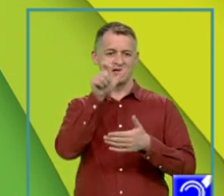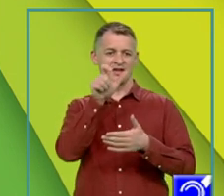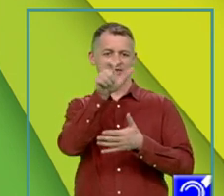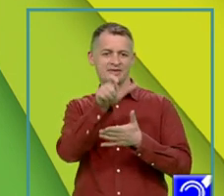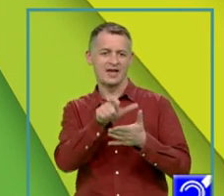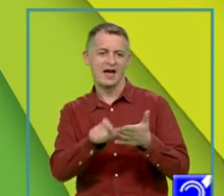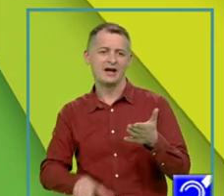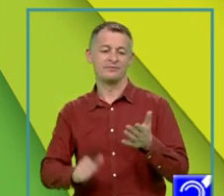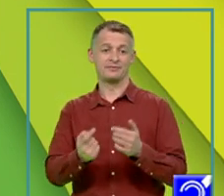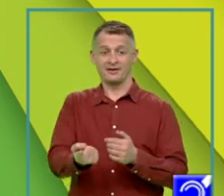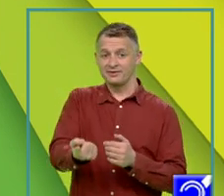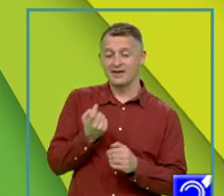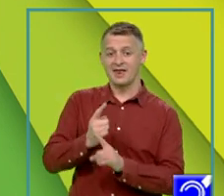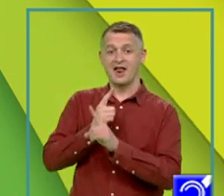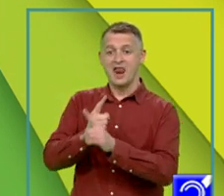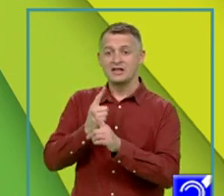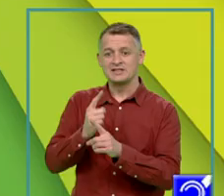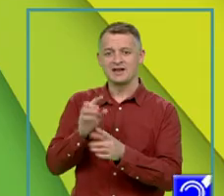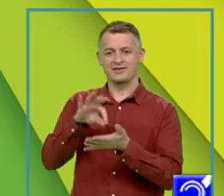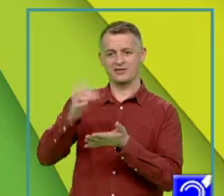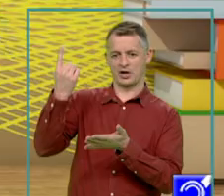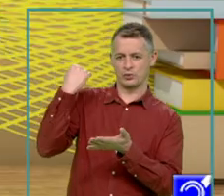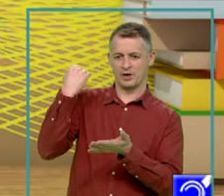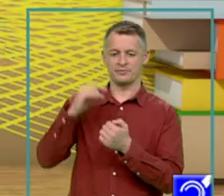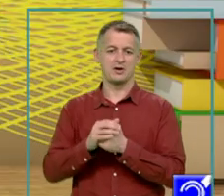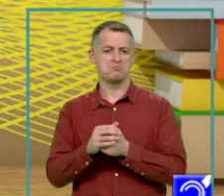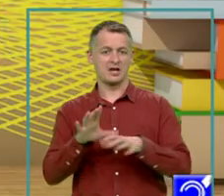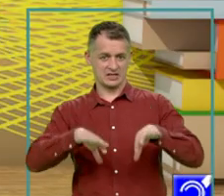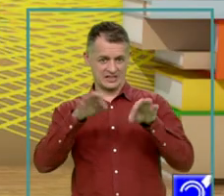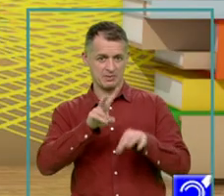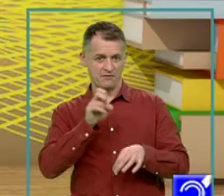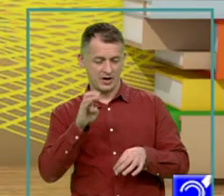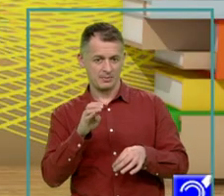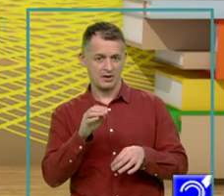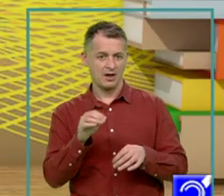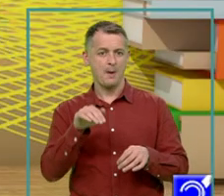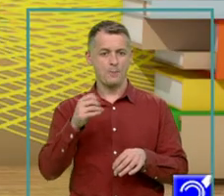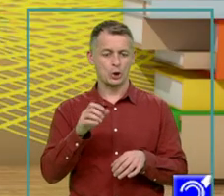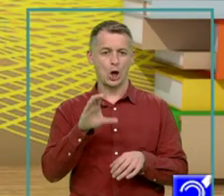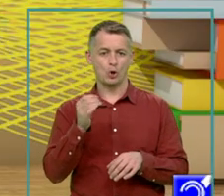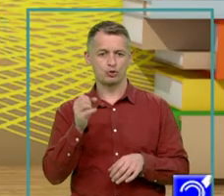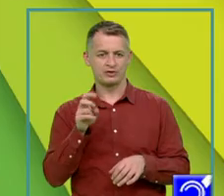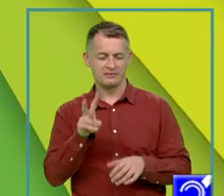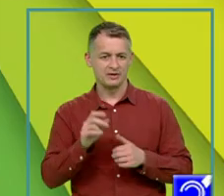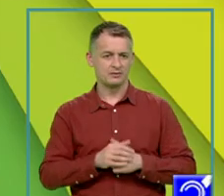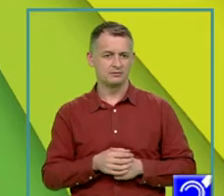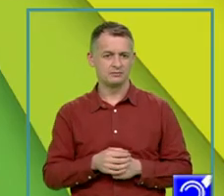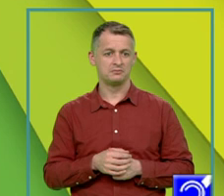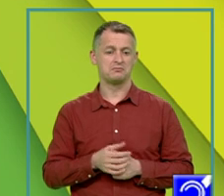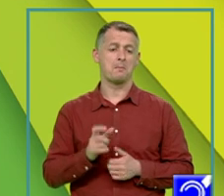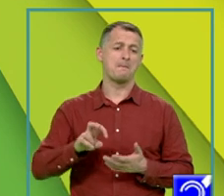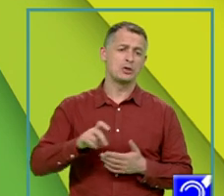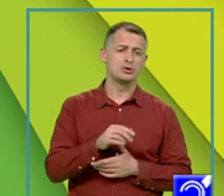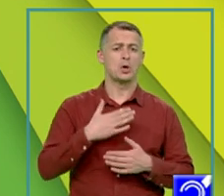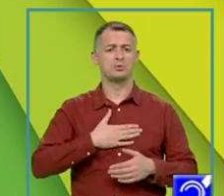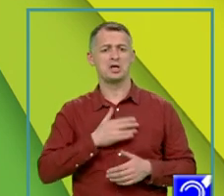din lecția anterioară găsim un verb la modul conjunctiv Ia să vedem cum asociem cu